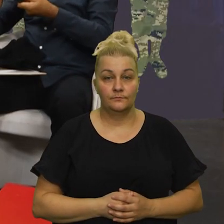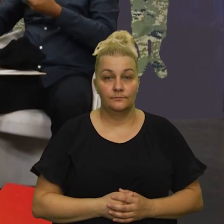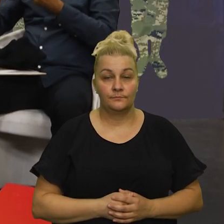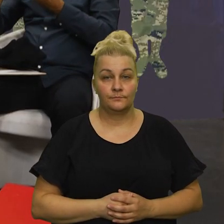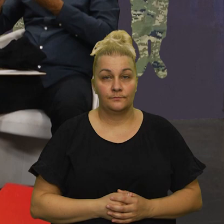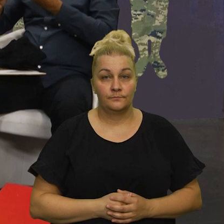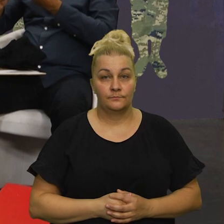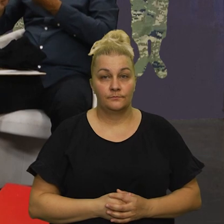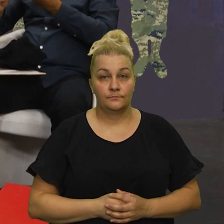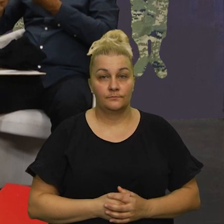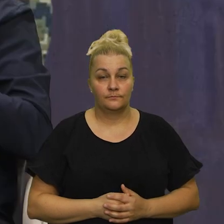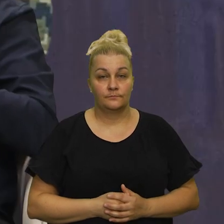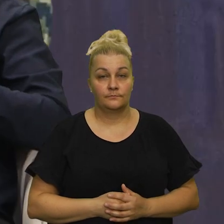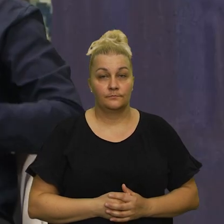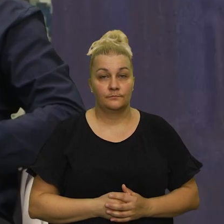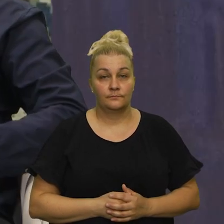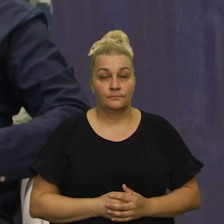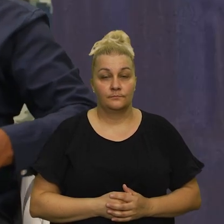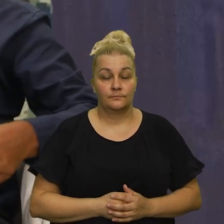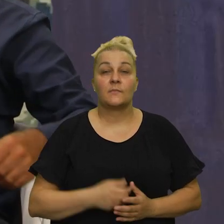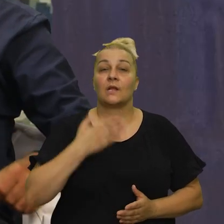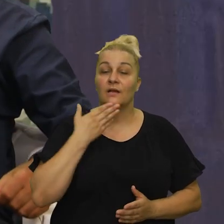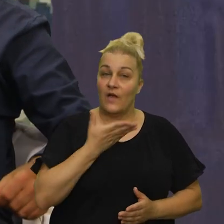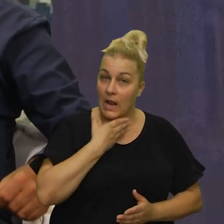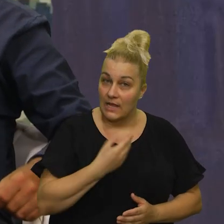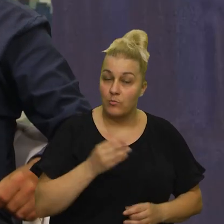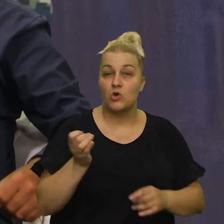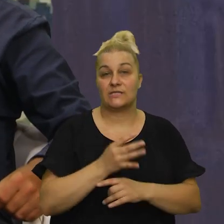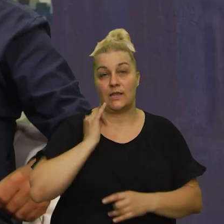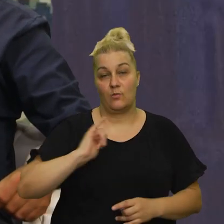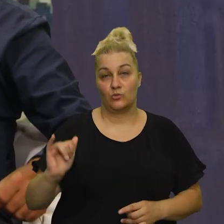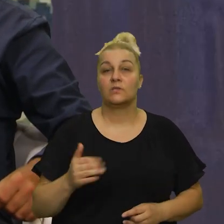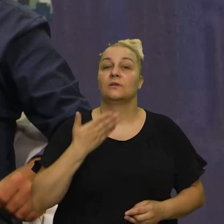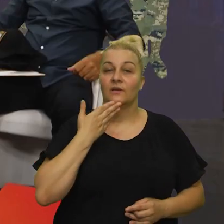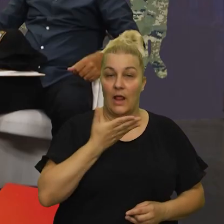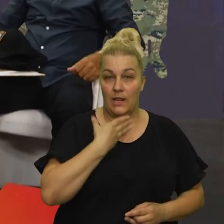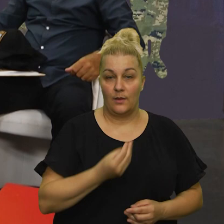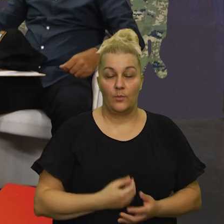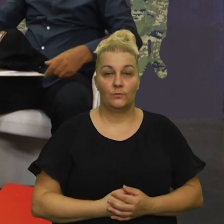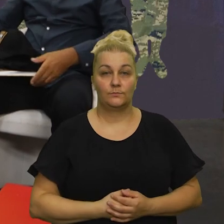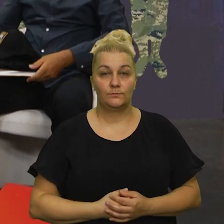I kapa, isto naše 115. Hvala vam lijepo i sretan vam put. Hvala lijepo.